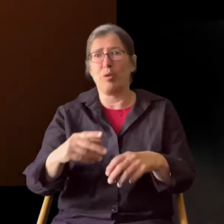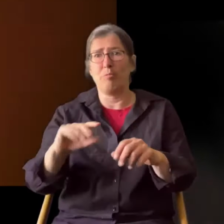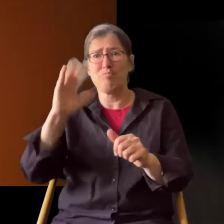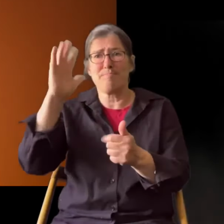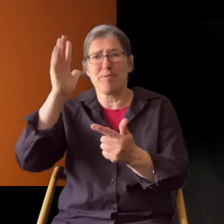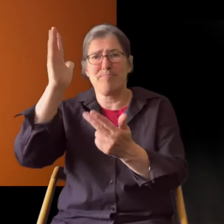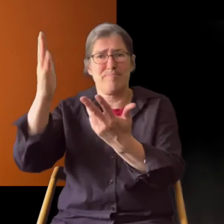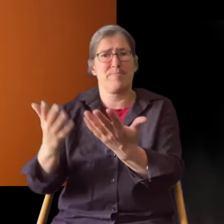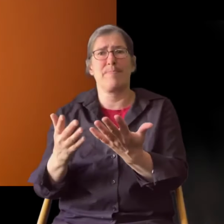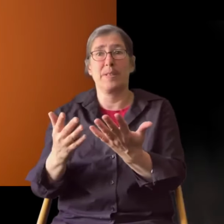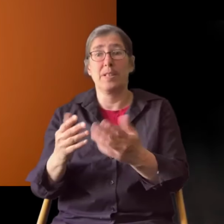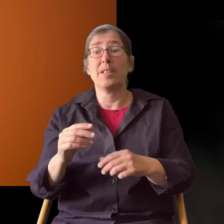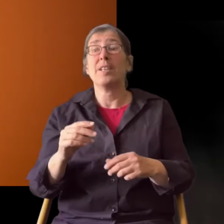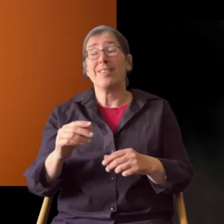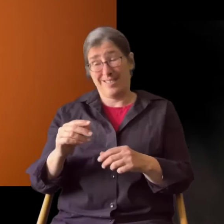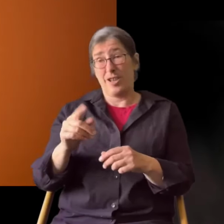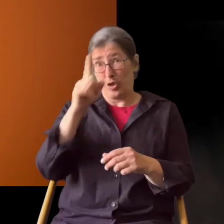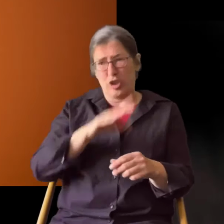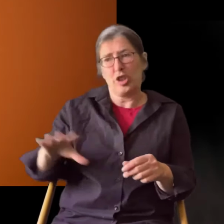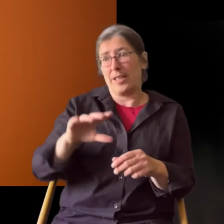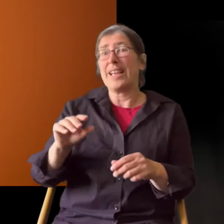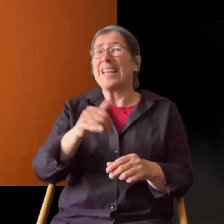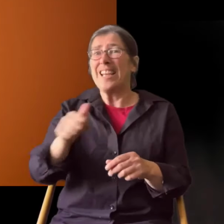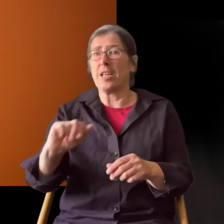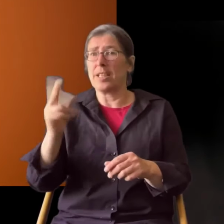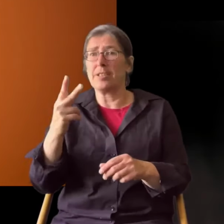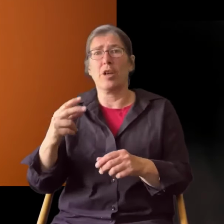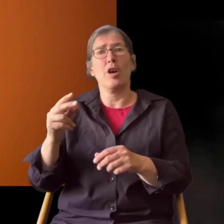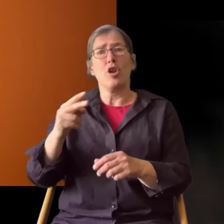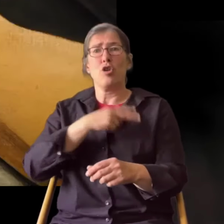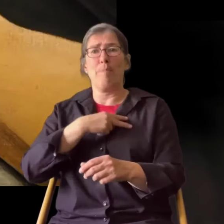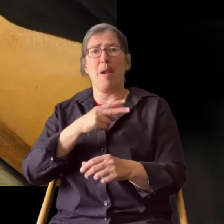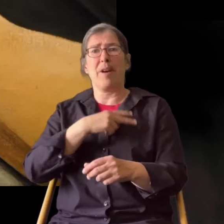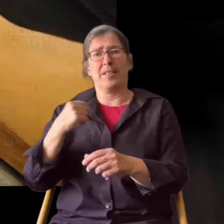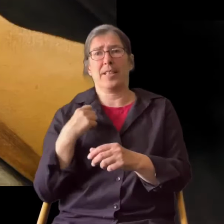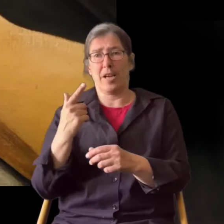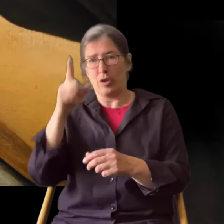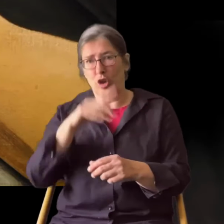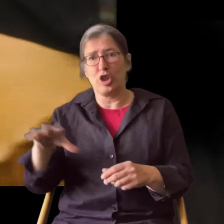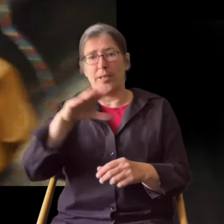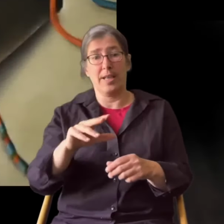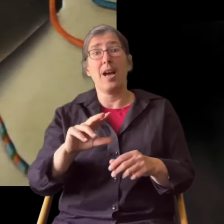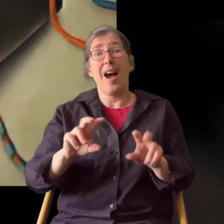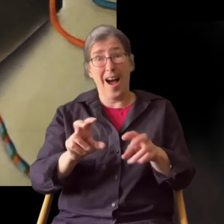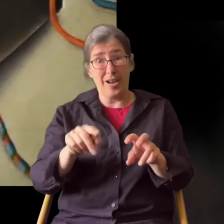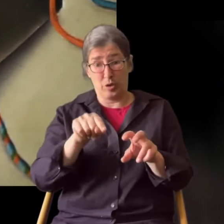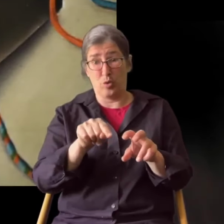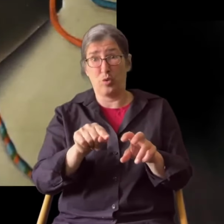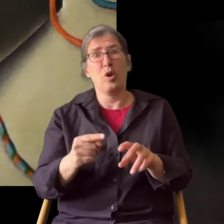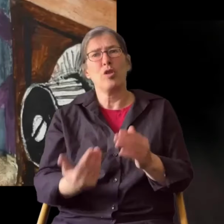so erfolgreich, dass jeder dritte Nobelpreisträger aus Deutschland kam. Und das Radio wurde als